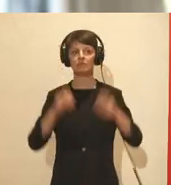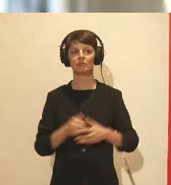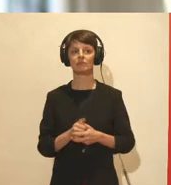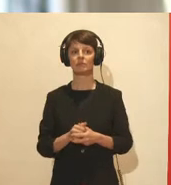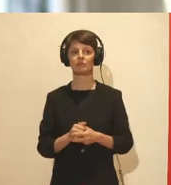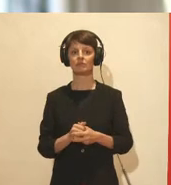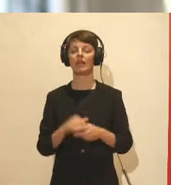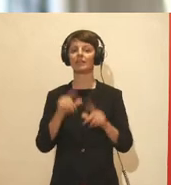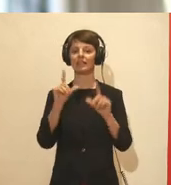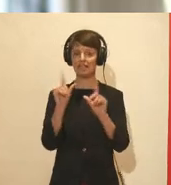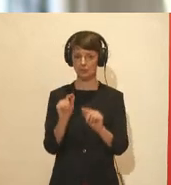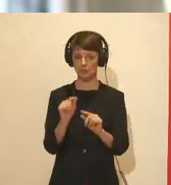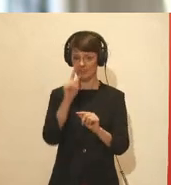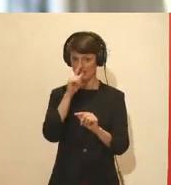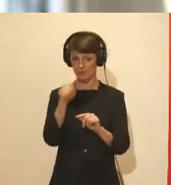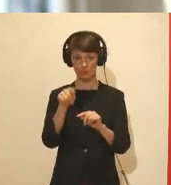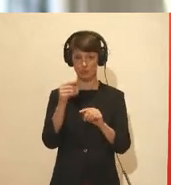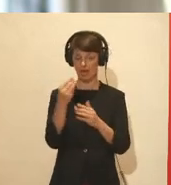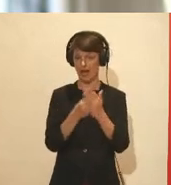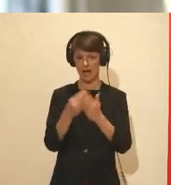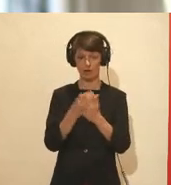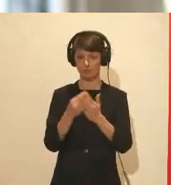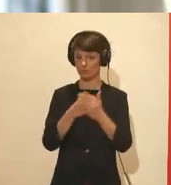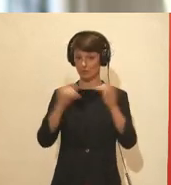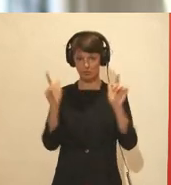bedeutet wenn du kein aus